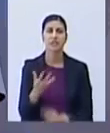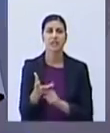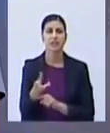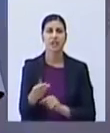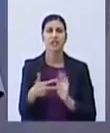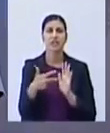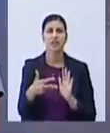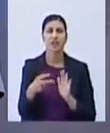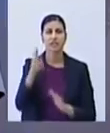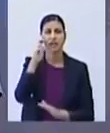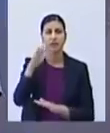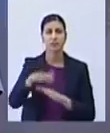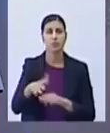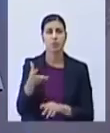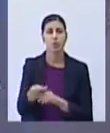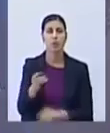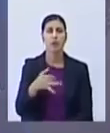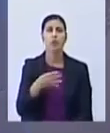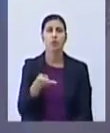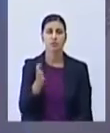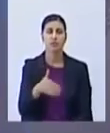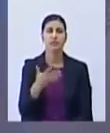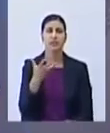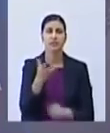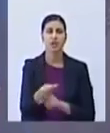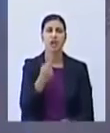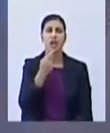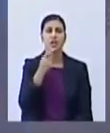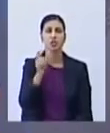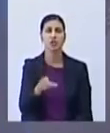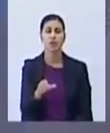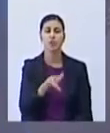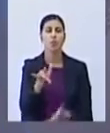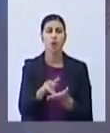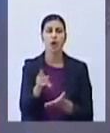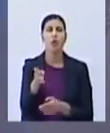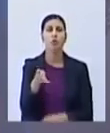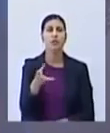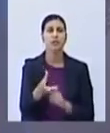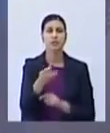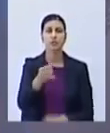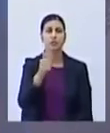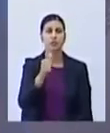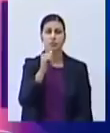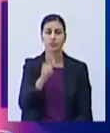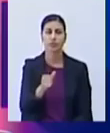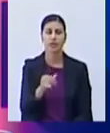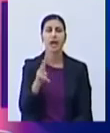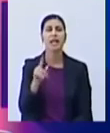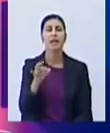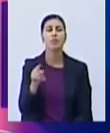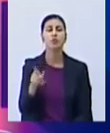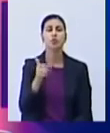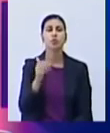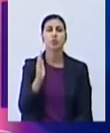დაახლოებით 8000 დააფინანსა სახელმწიფო, მაგრამ 4000 ლარი მაინც გადავიხადეთ. გაჭირვებულ მოქალაქეს არ აქვს იმის საშუალება, რომ 4000 ლარი გადაიღოს. რით იქნება ლეიბორისტების